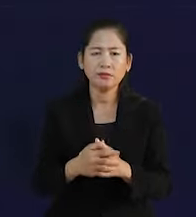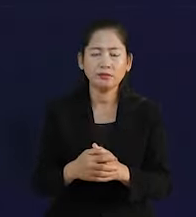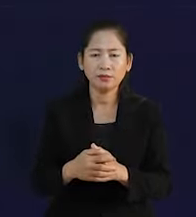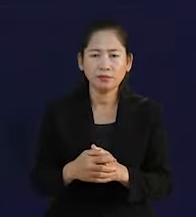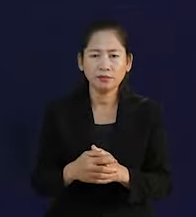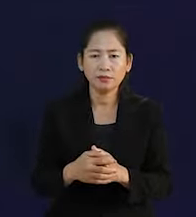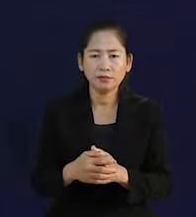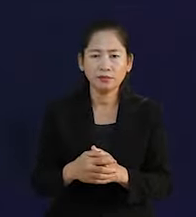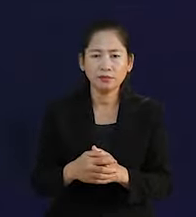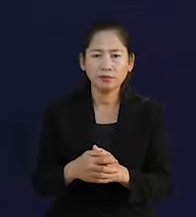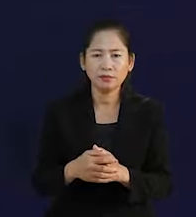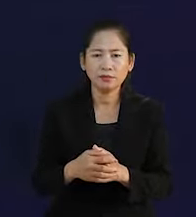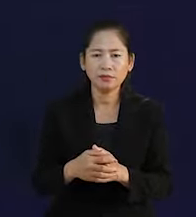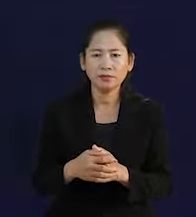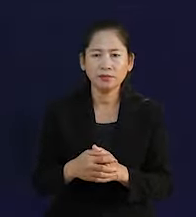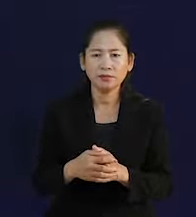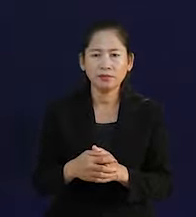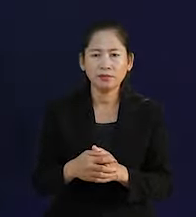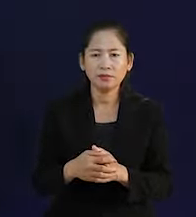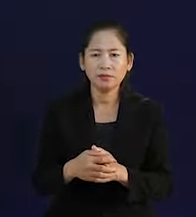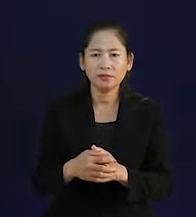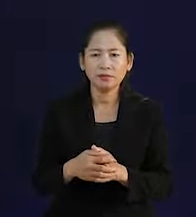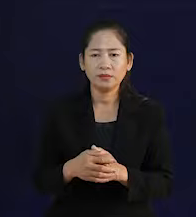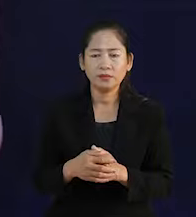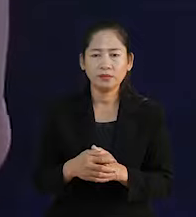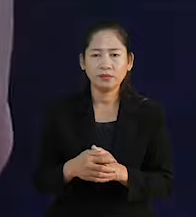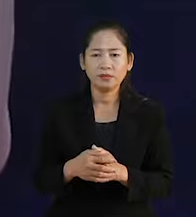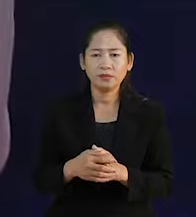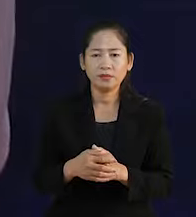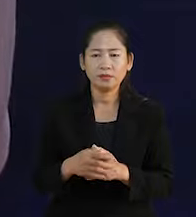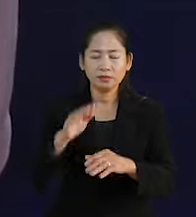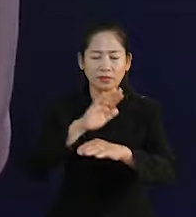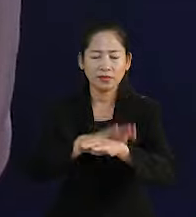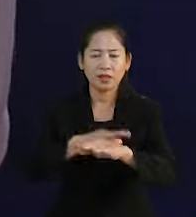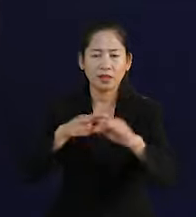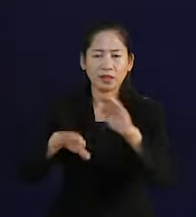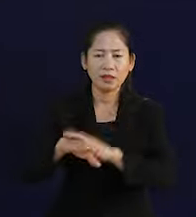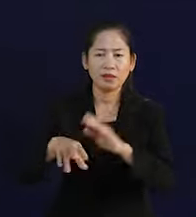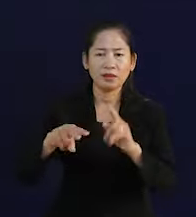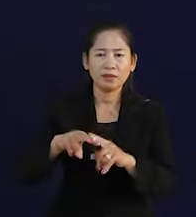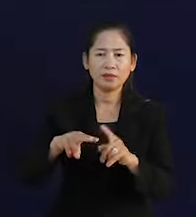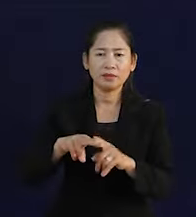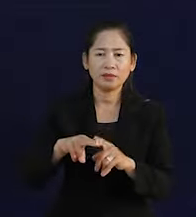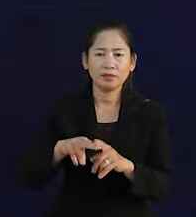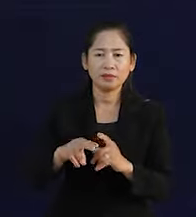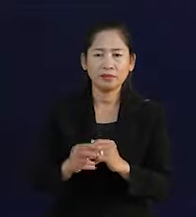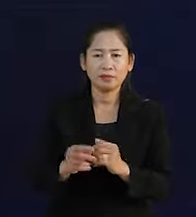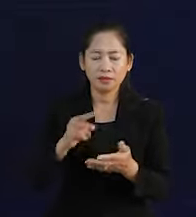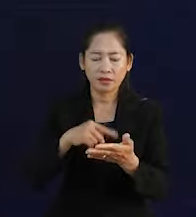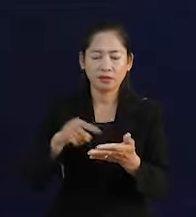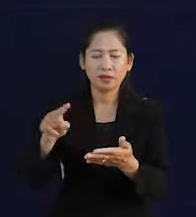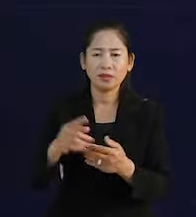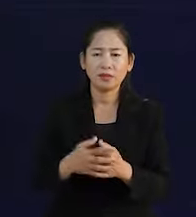ចាល្អណាស់ណាកូនណាចាគាត់មានដៃជើងគឺយើងថែមកូនឃើញទេតំណឹងគឺជាការកែលម្អ